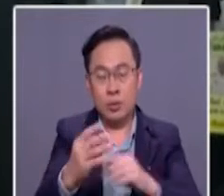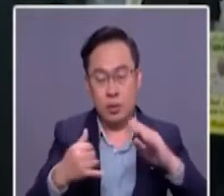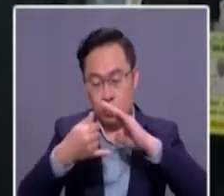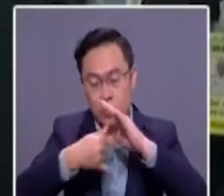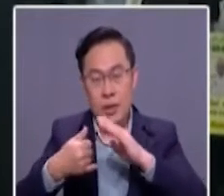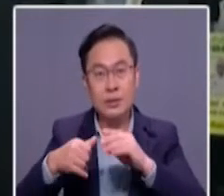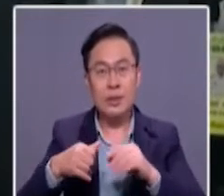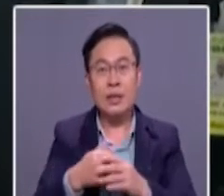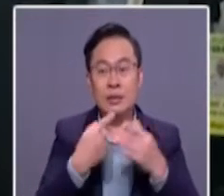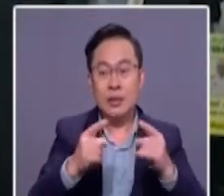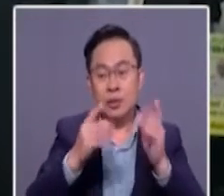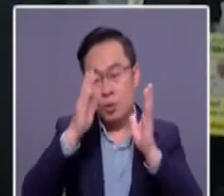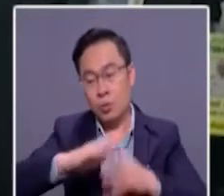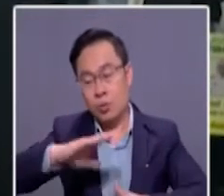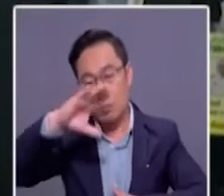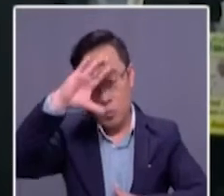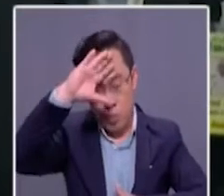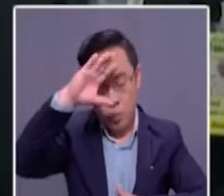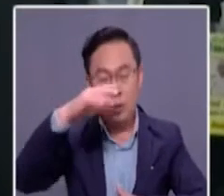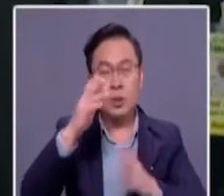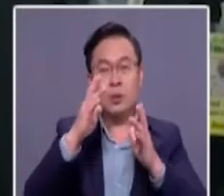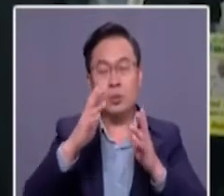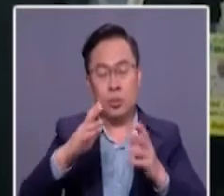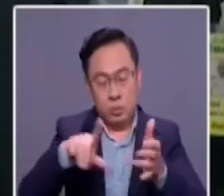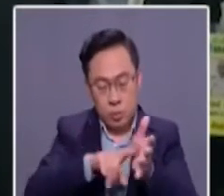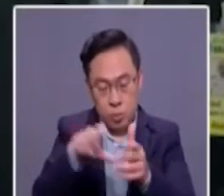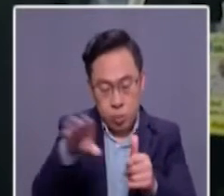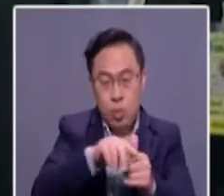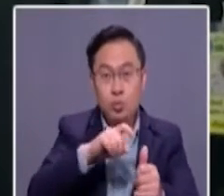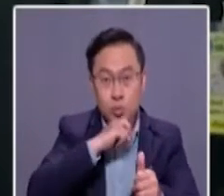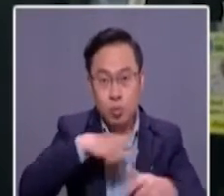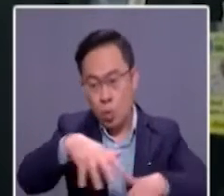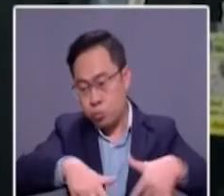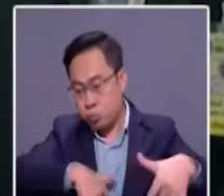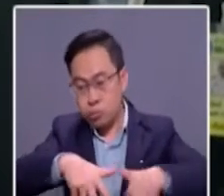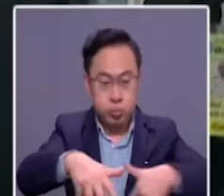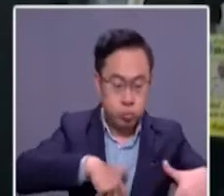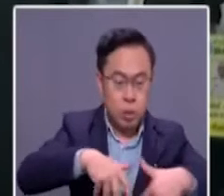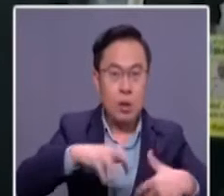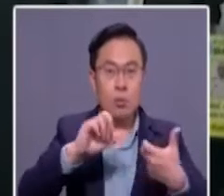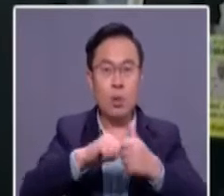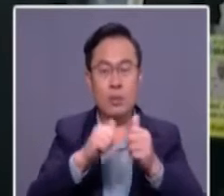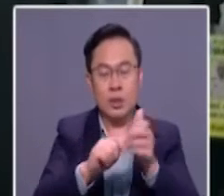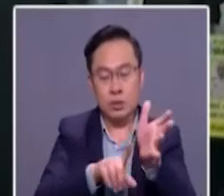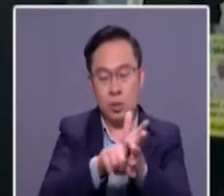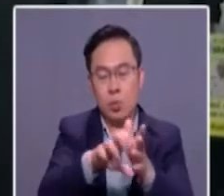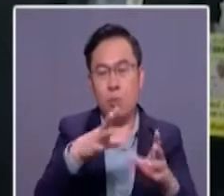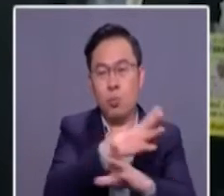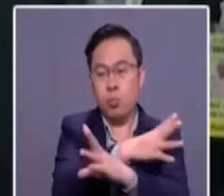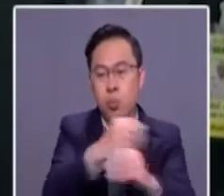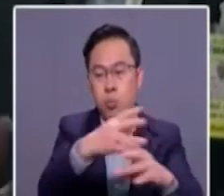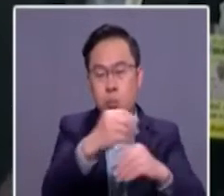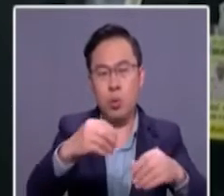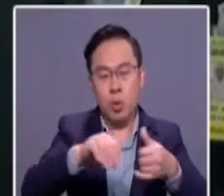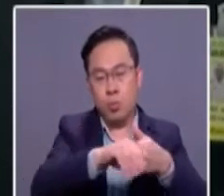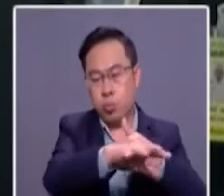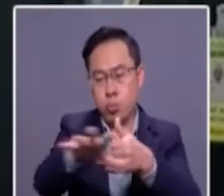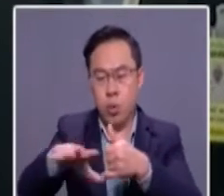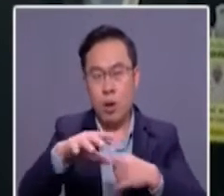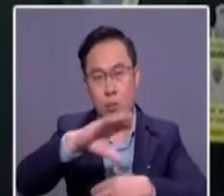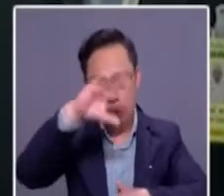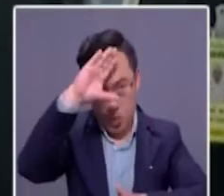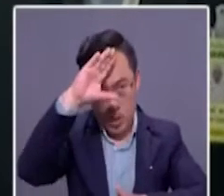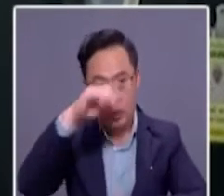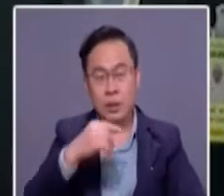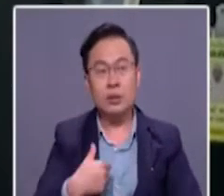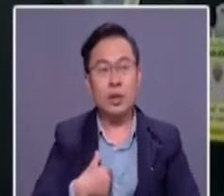ใช่คนเจ็บป่วยเดินทางแล้วถามว่ารัฐจะพร้อมแค่ไหนมันจะเป็นสูตรที่ผิดบอกพี่น้องประชาชนว่าอยากให้เหตุการณ์ส